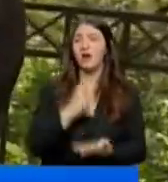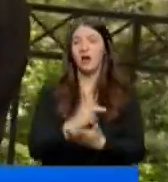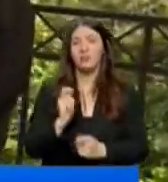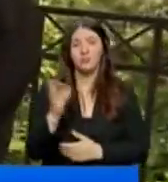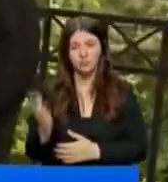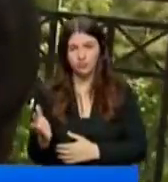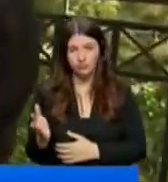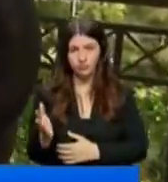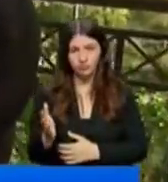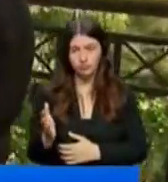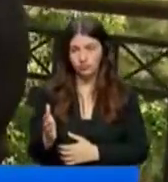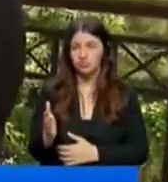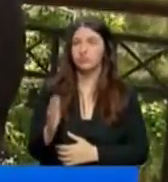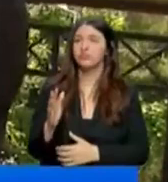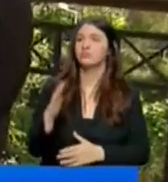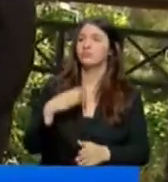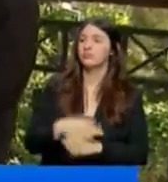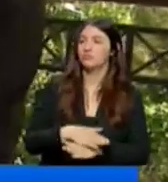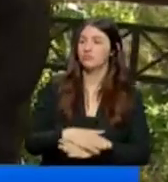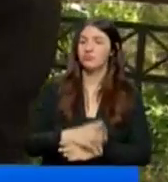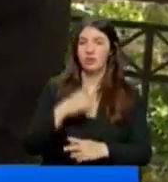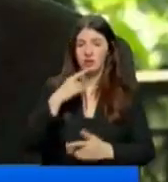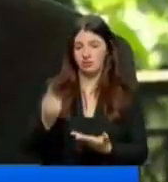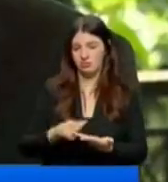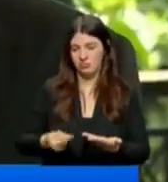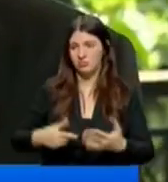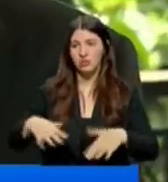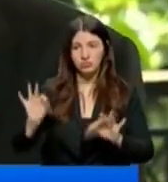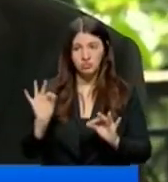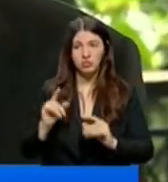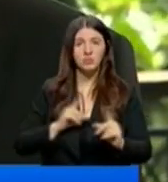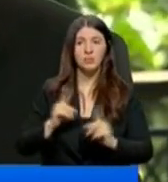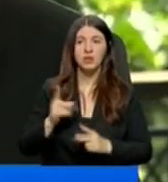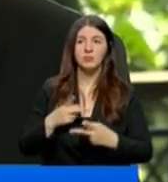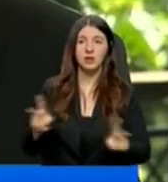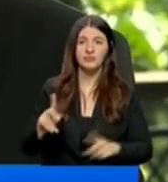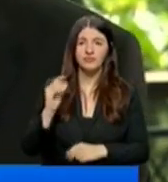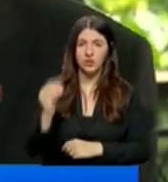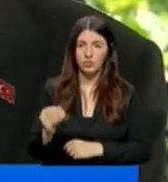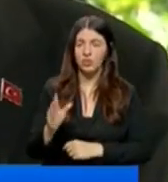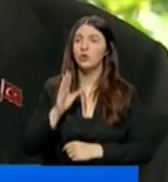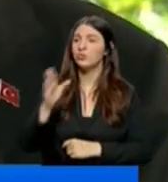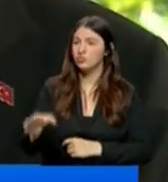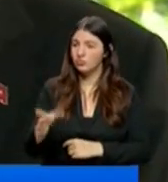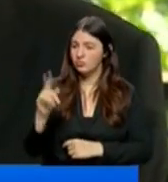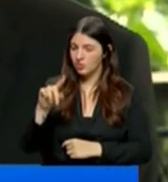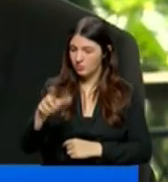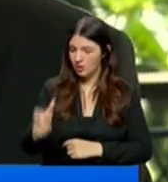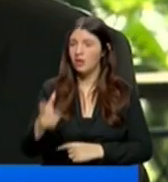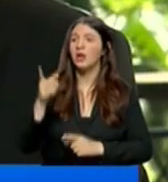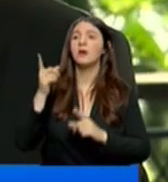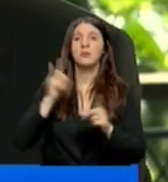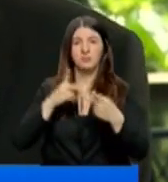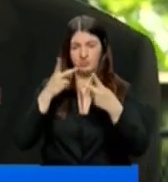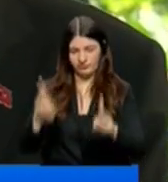alıyorsunuz. Daha doğrusu iddianame hazırlanıyor. Mahkeme beraat ettiriyor. Gidiyorsunuz bir yere, yine mahkeme